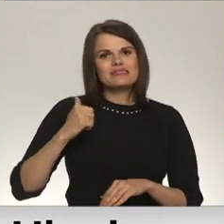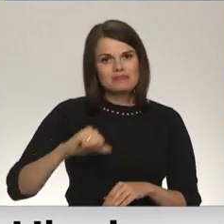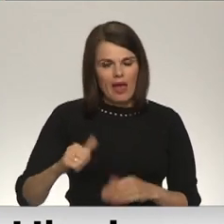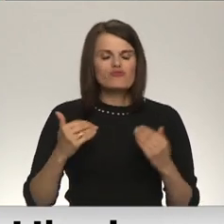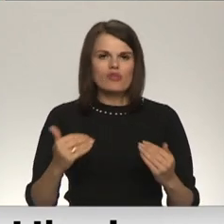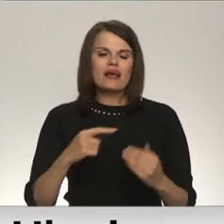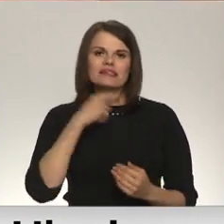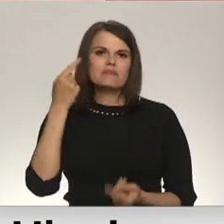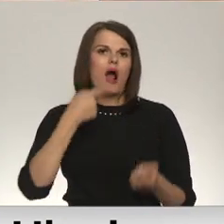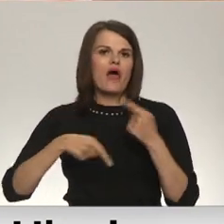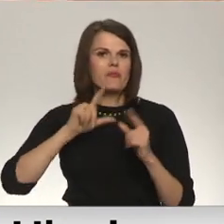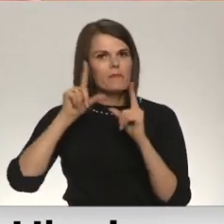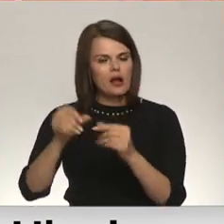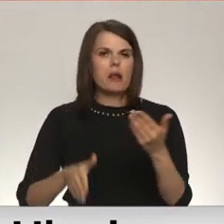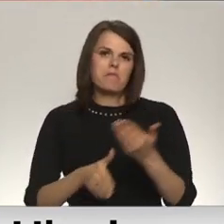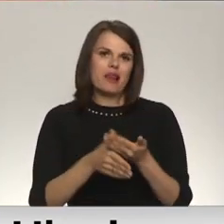dzimtenei.